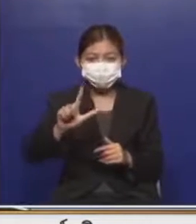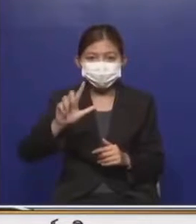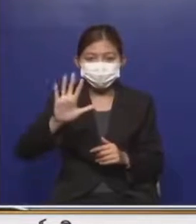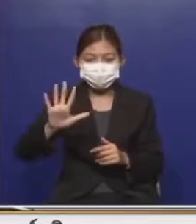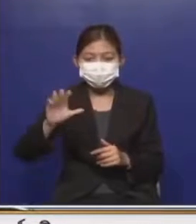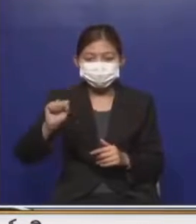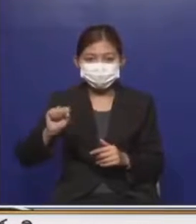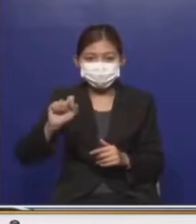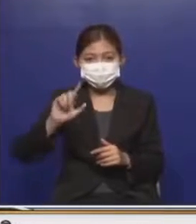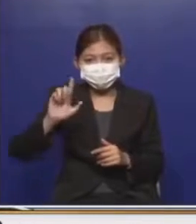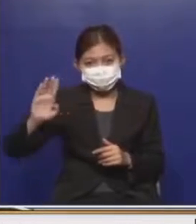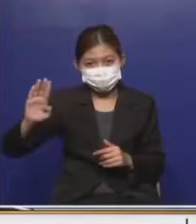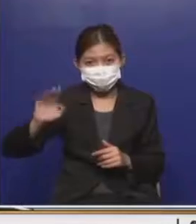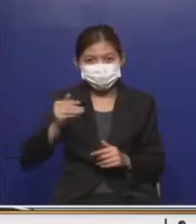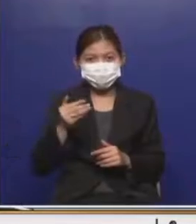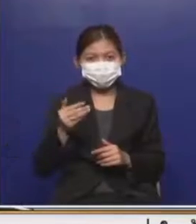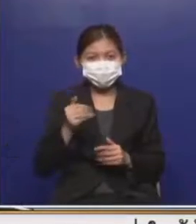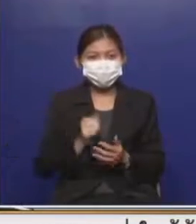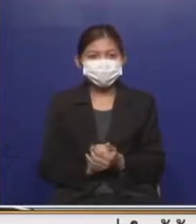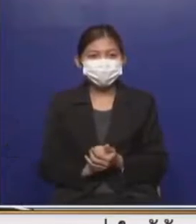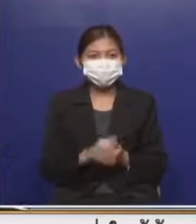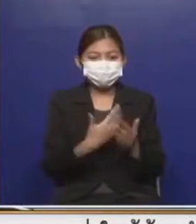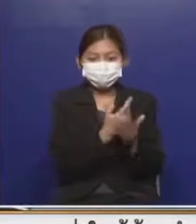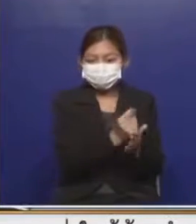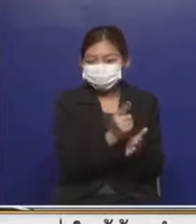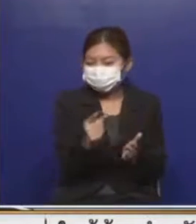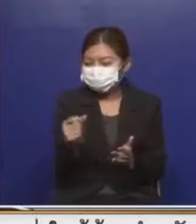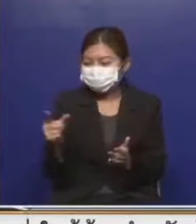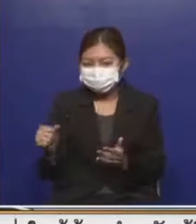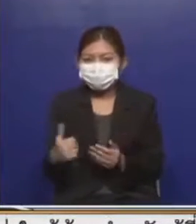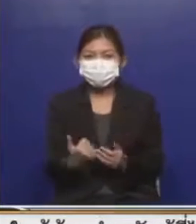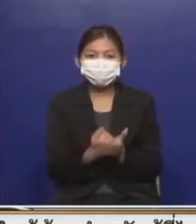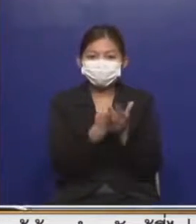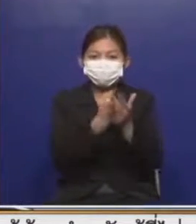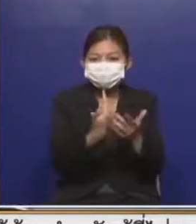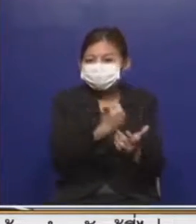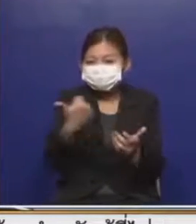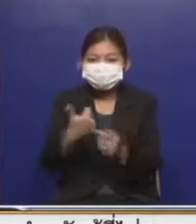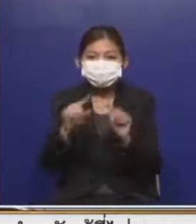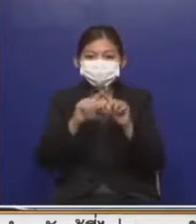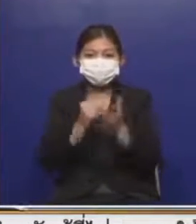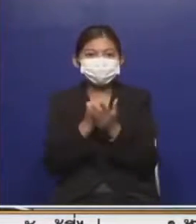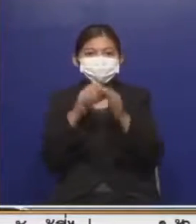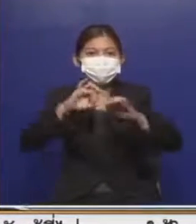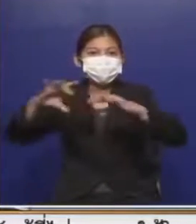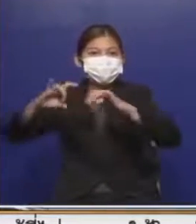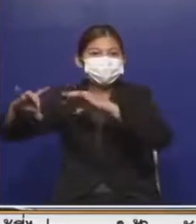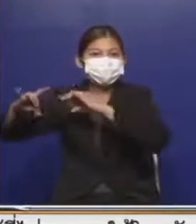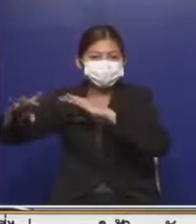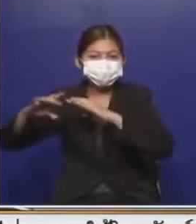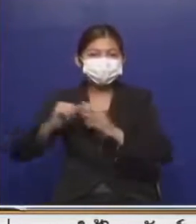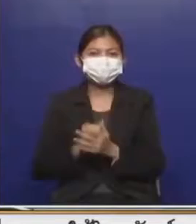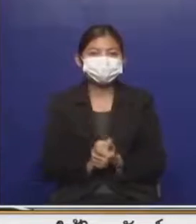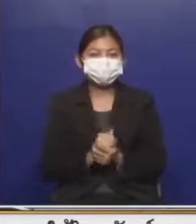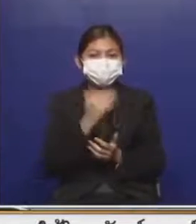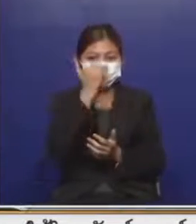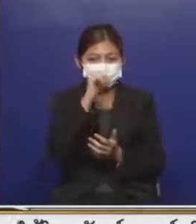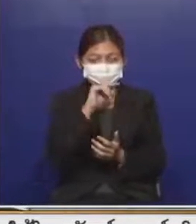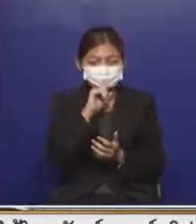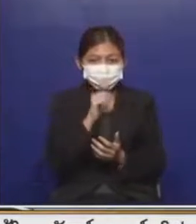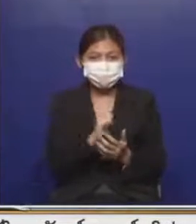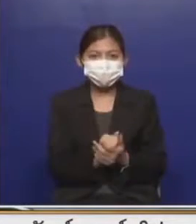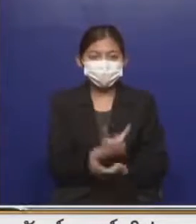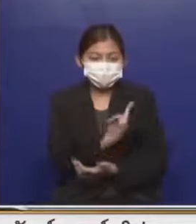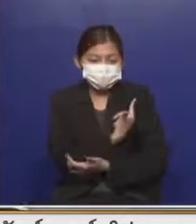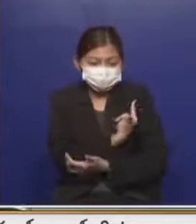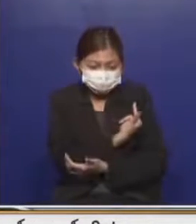บคนที่ใช้จ่ายแบบนี้มีสามาถสึกไที่ผ่านมาครับเพระการฉีดวัคซีนล่าช้าแงม